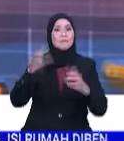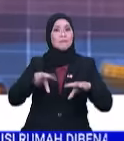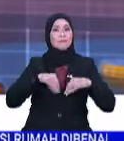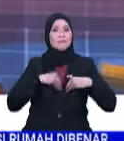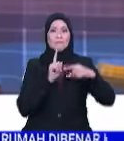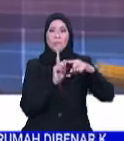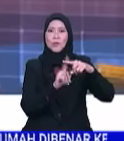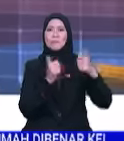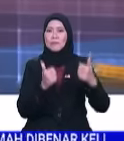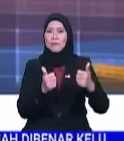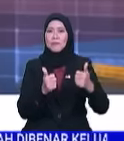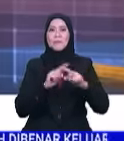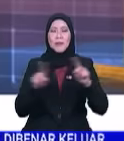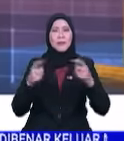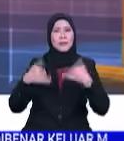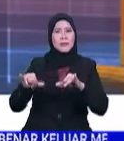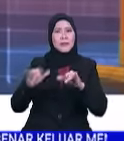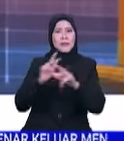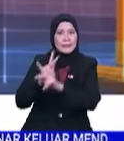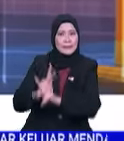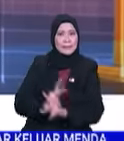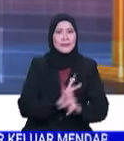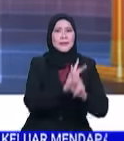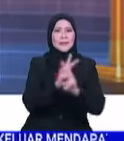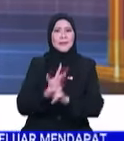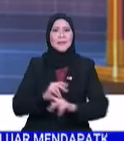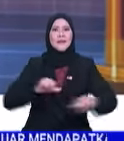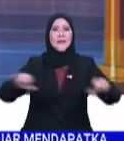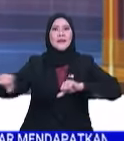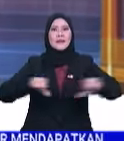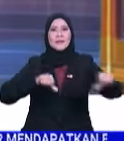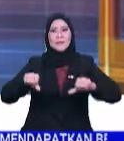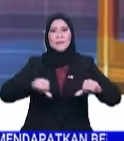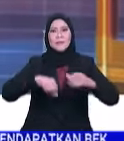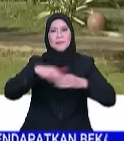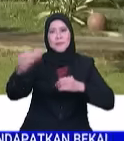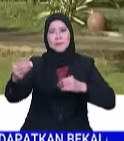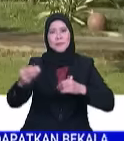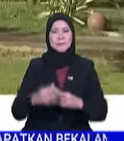perkara tersebut namun masih berhati-hati beraktiviti.